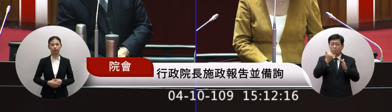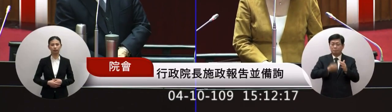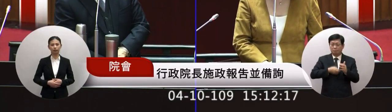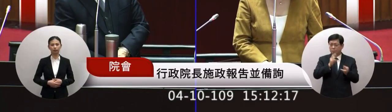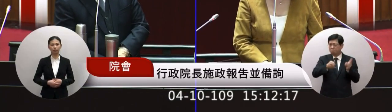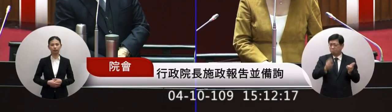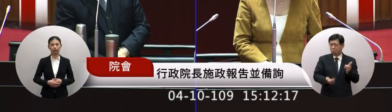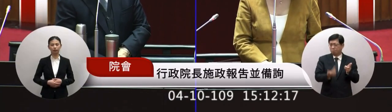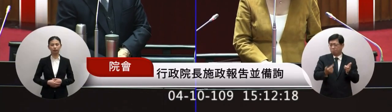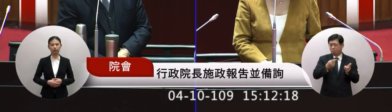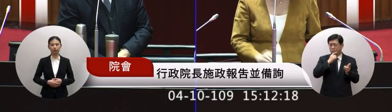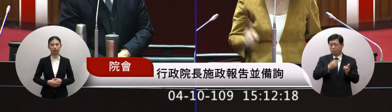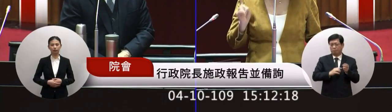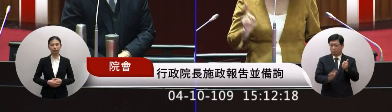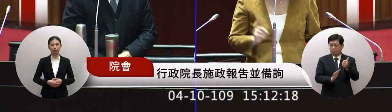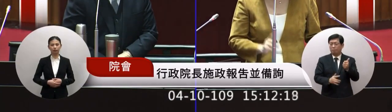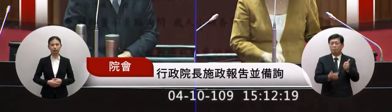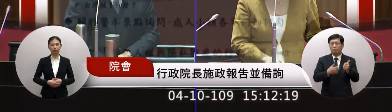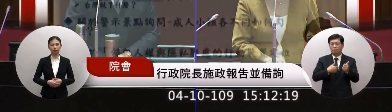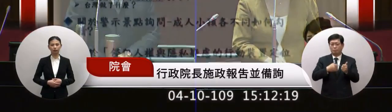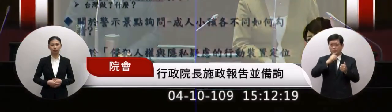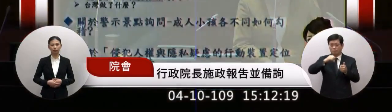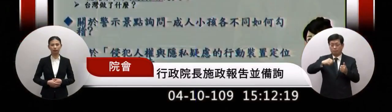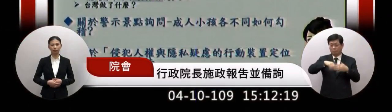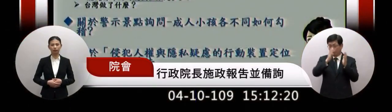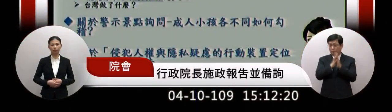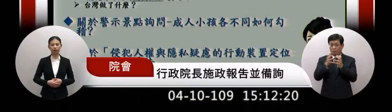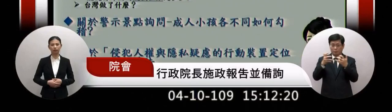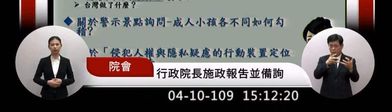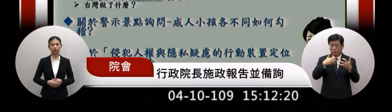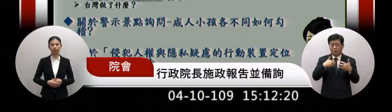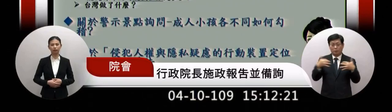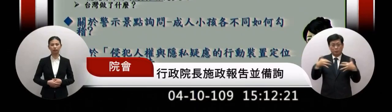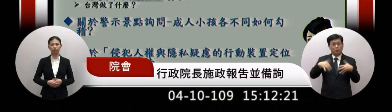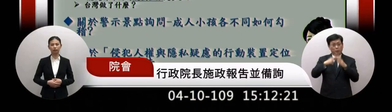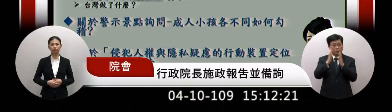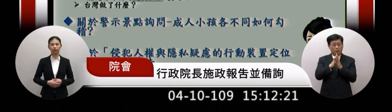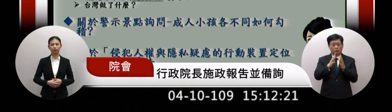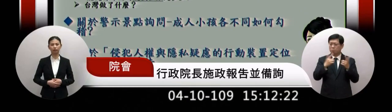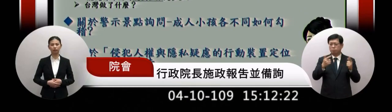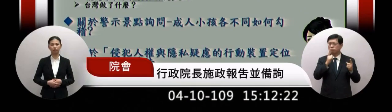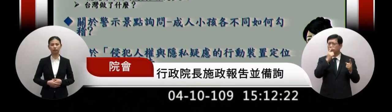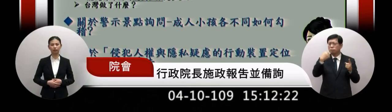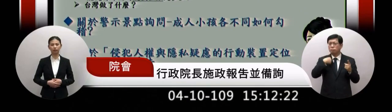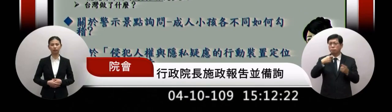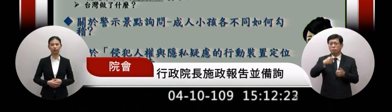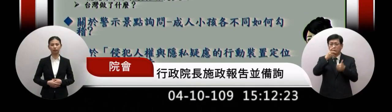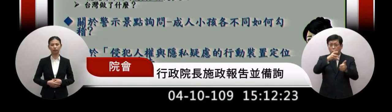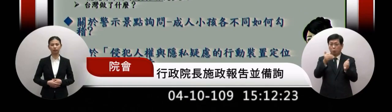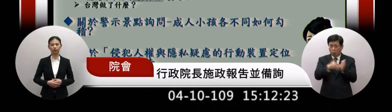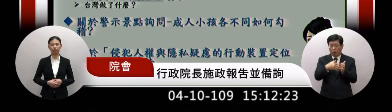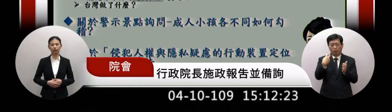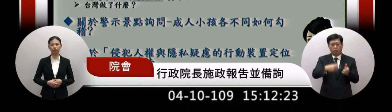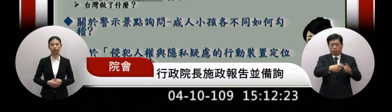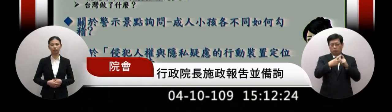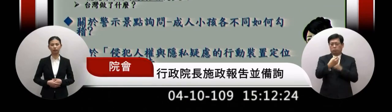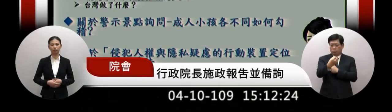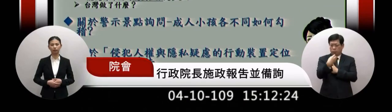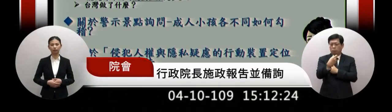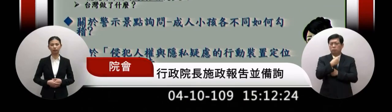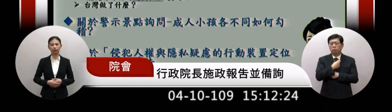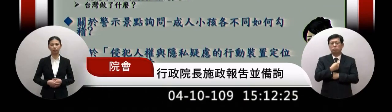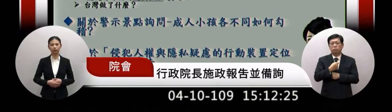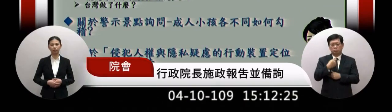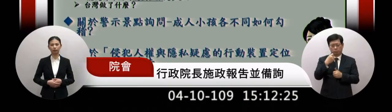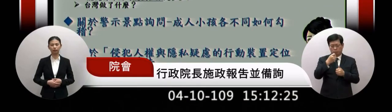所属，能够尽速把总质询的问题，应该不是只有提问题，应该是可以回答这